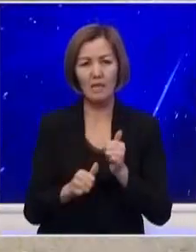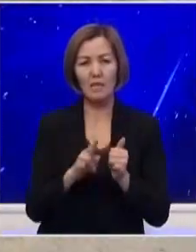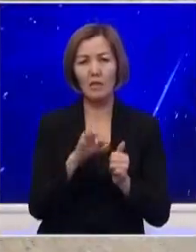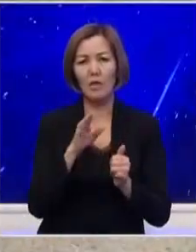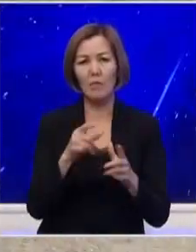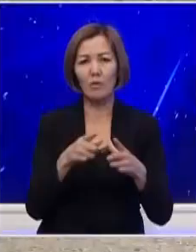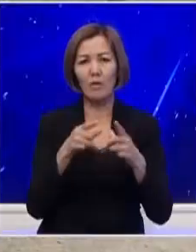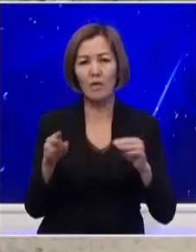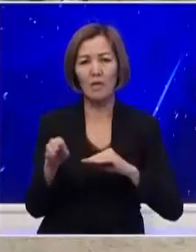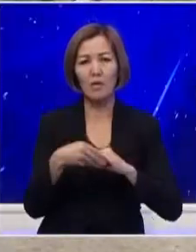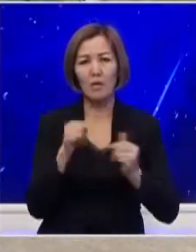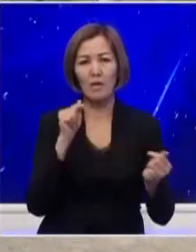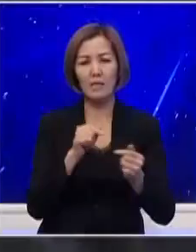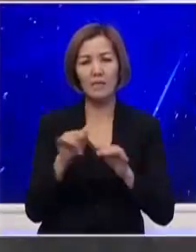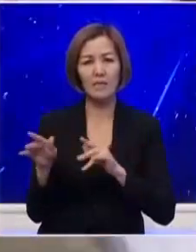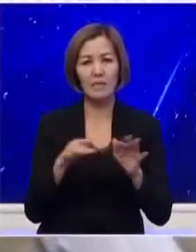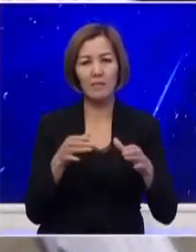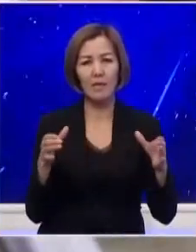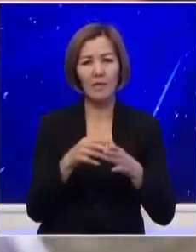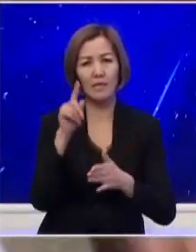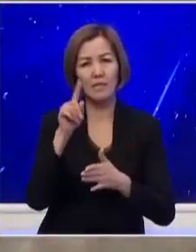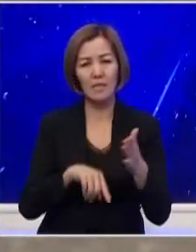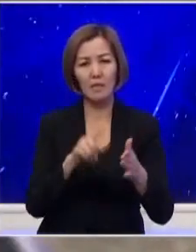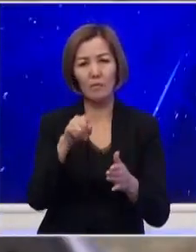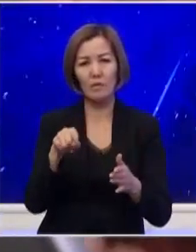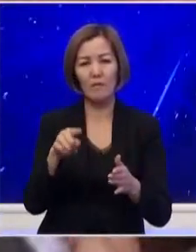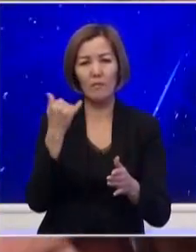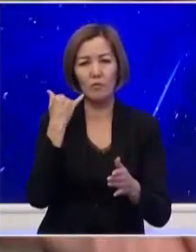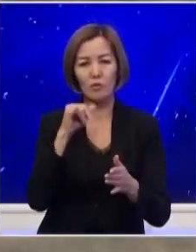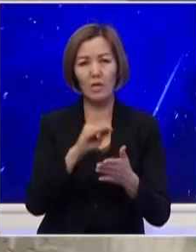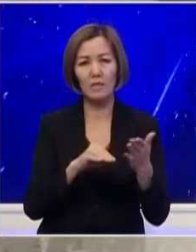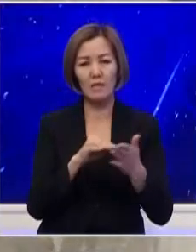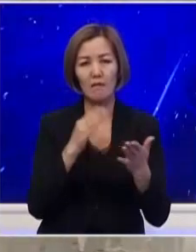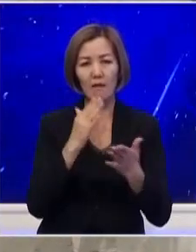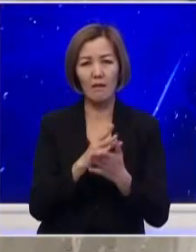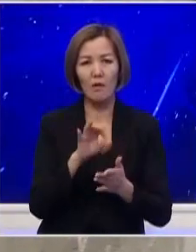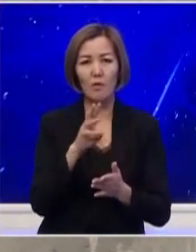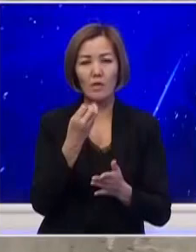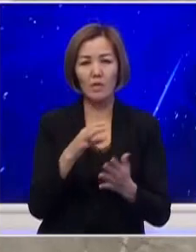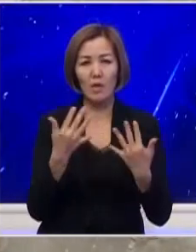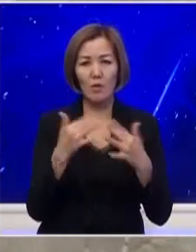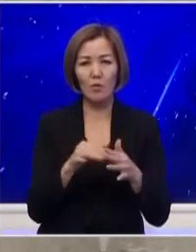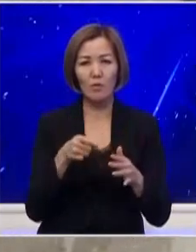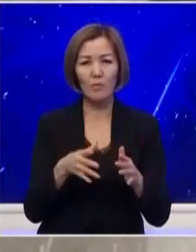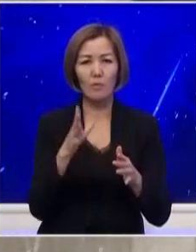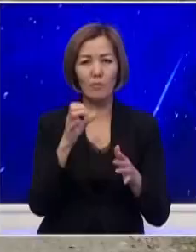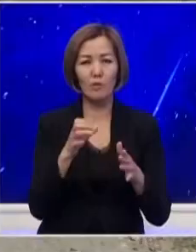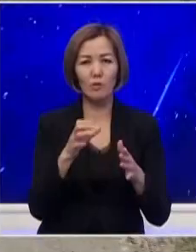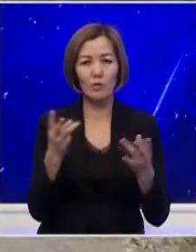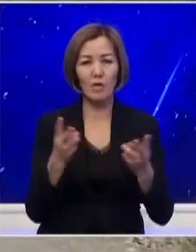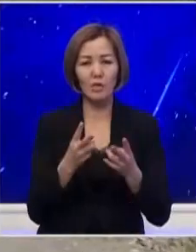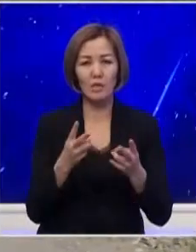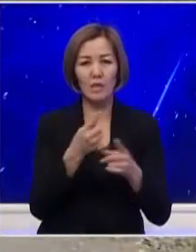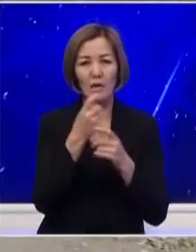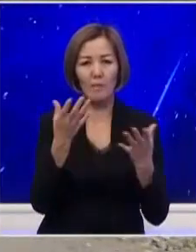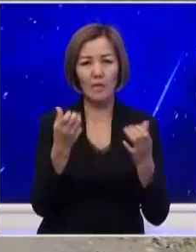түбіртектеріне сыбайлас жемқорлыққа қарсы іс-қимыл агенттігінің сенім телефондары жазылған. Қазір Өтенай ауылдық округінде 1,5 абонент қажетті